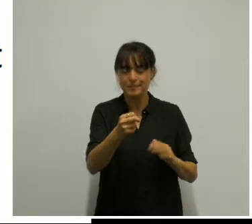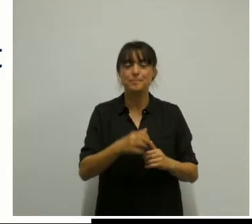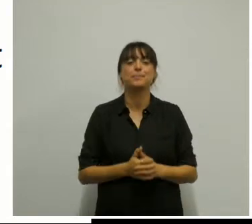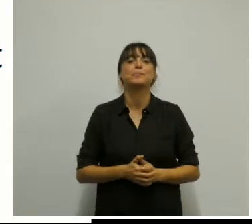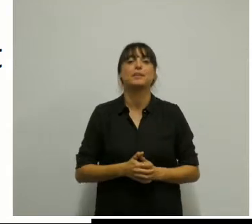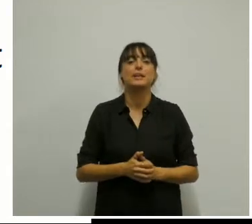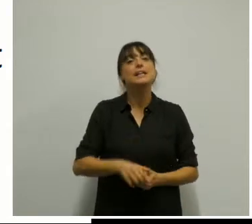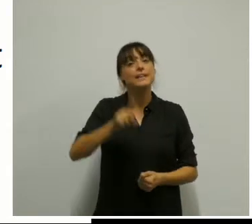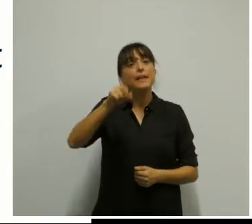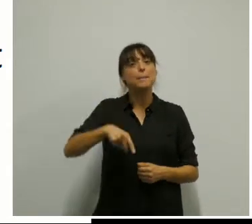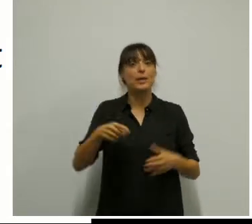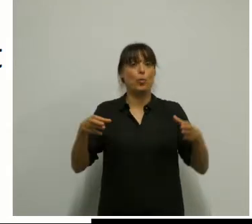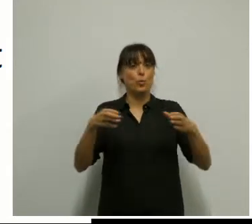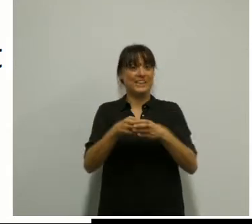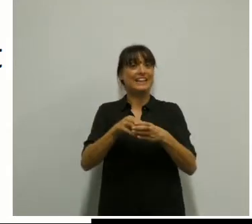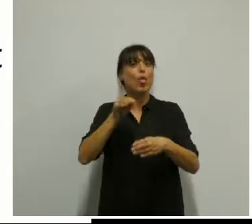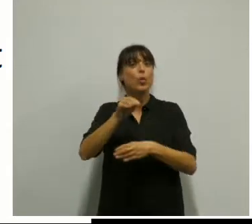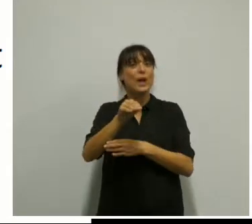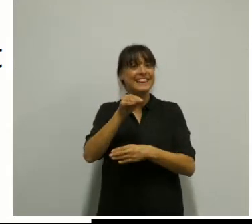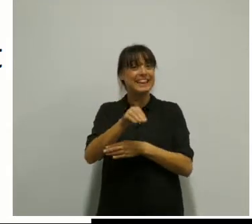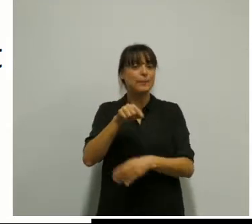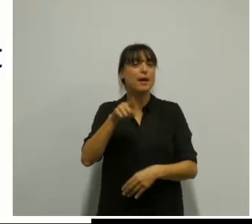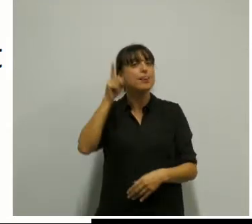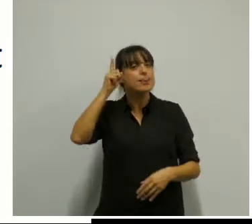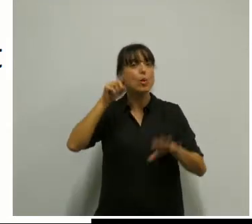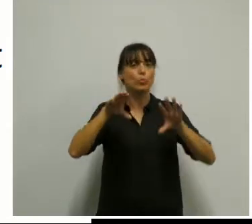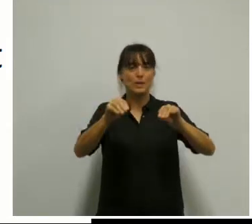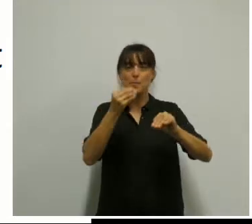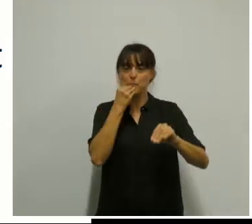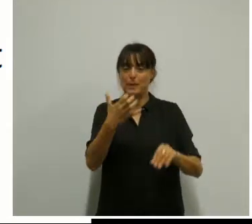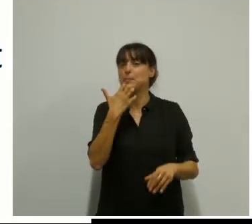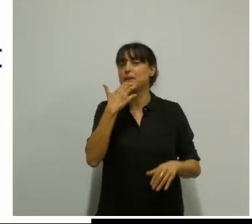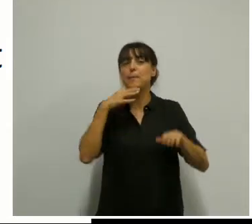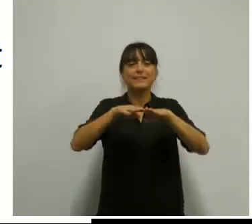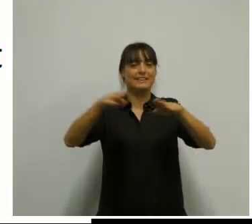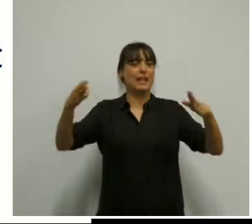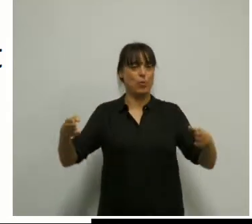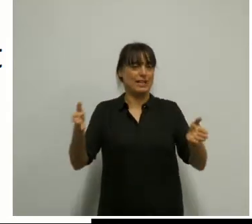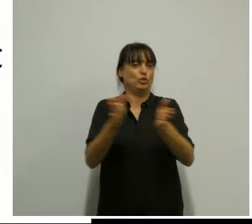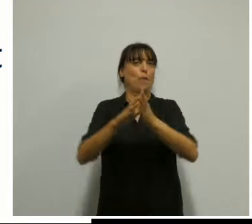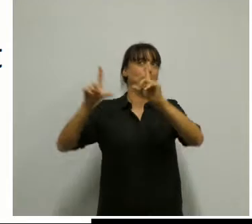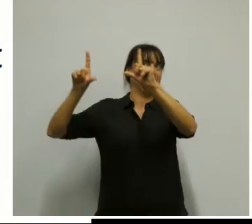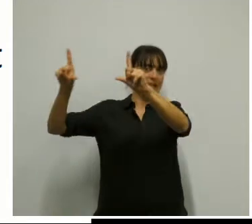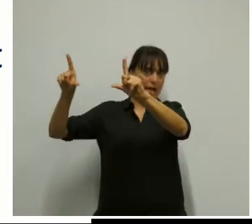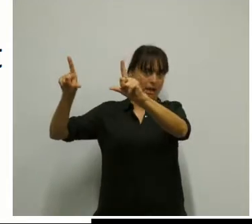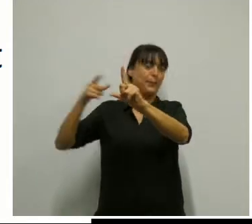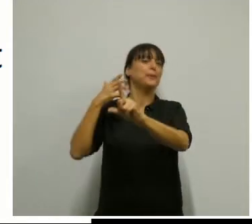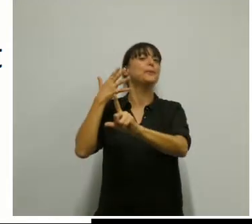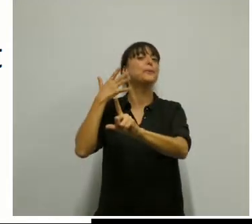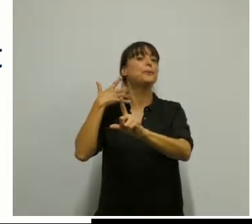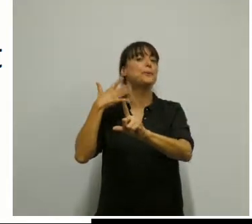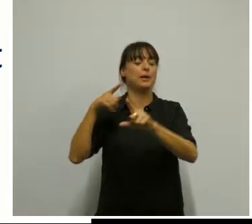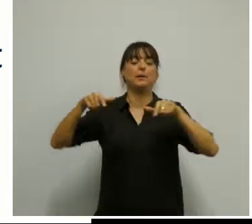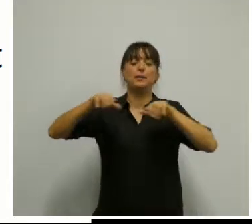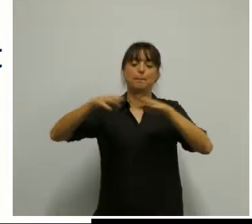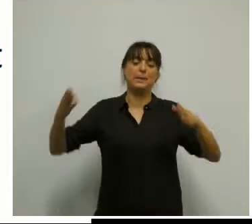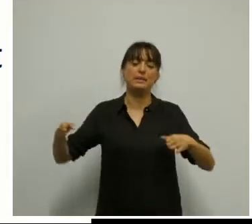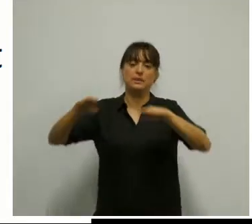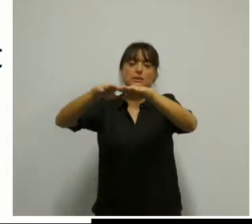nous usos, perquè clar, si tu tens unes taules magnífiques amb una pissarra i pots fer una aula allà a l'aire lliure, però la mestra